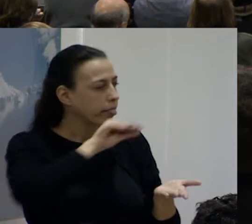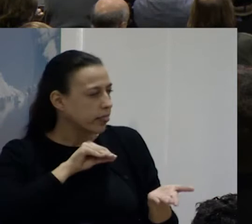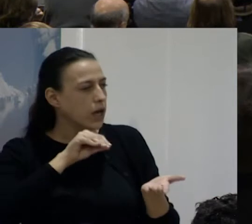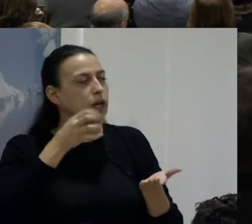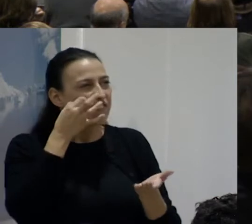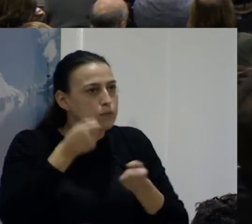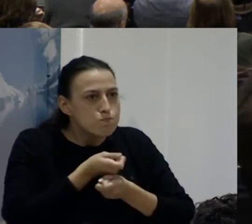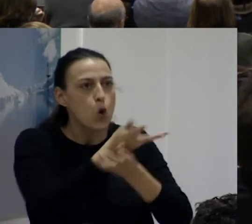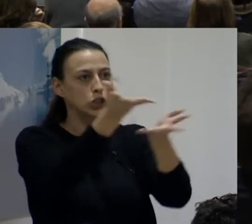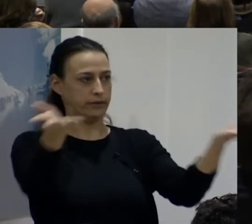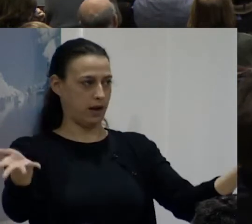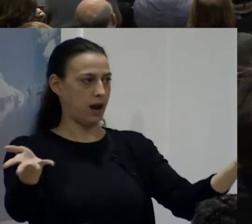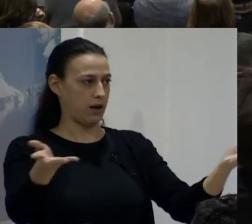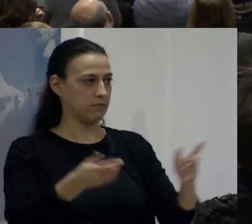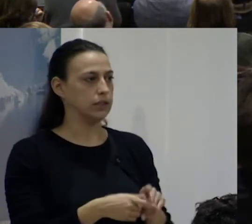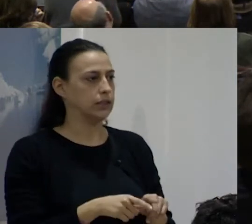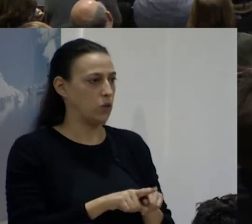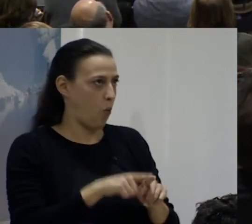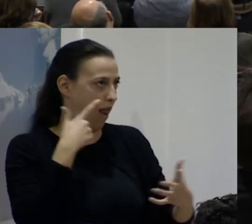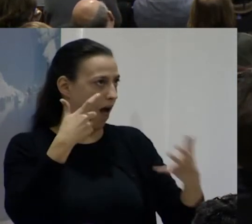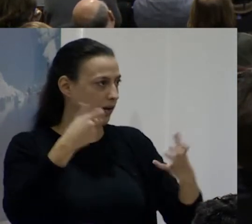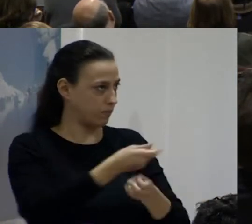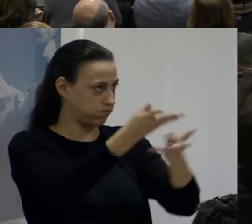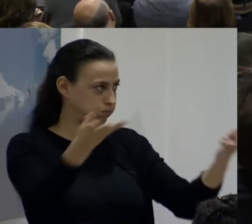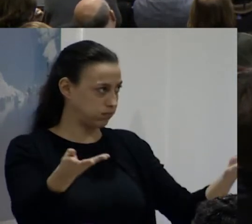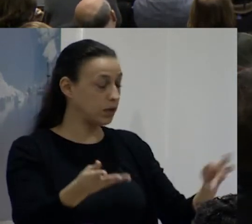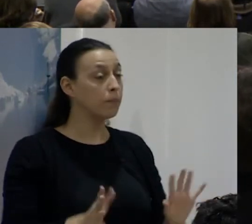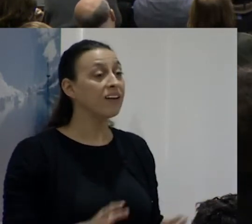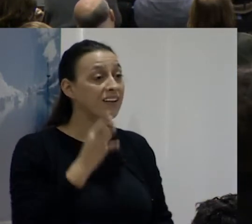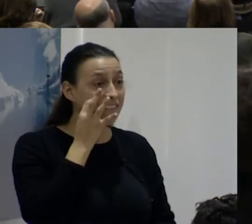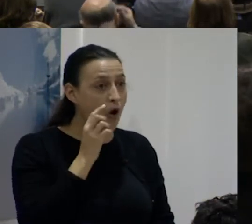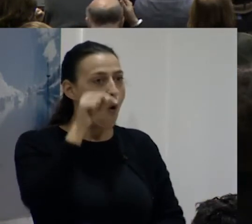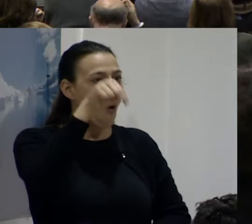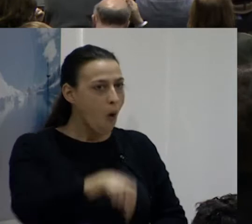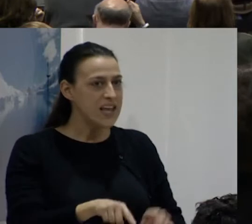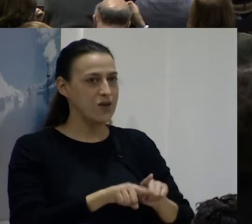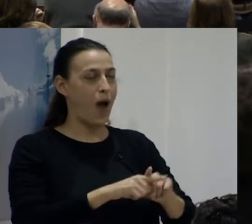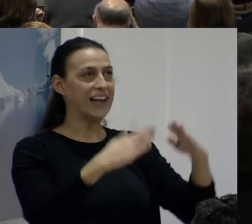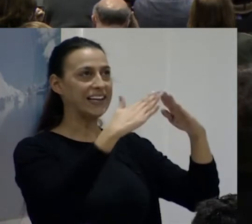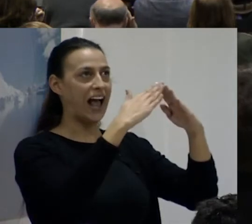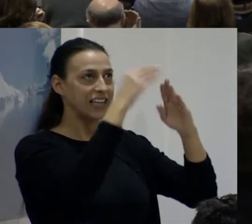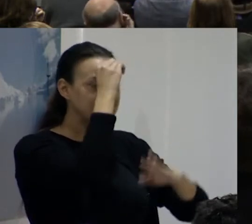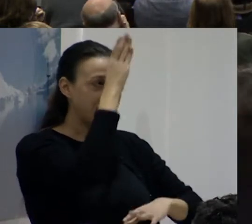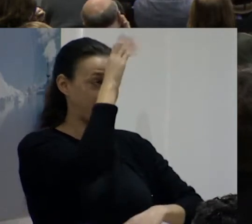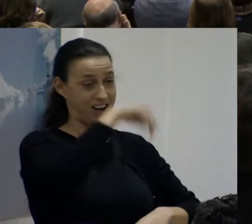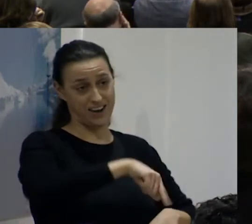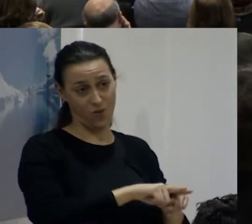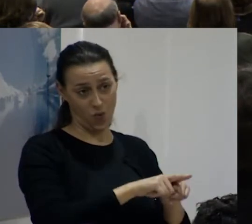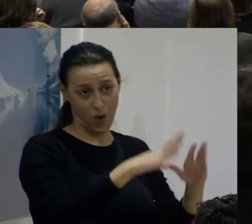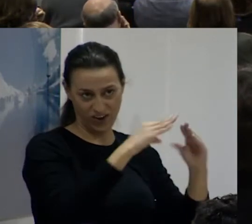d'art. Però si avui, el dia en què la Casa dels Sabers m'oferís esta